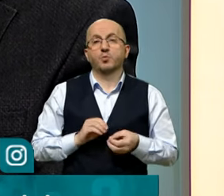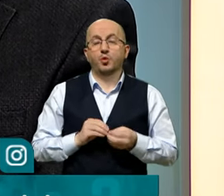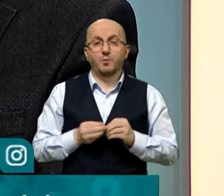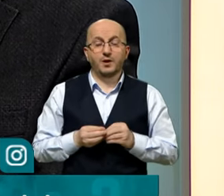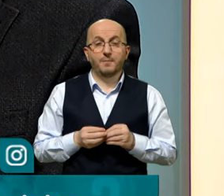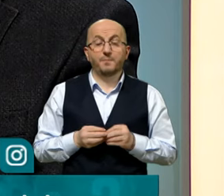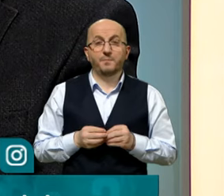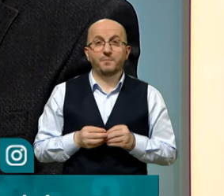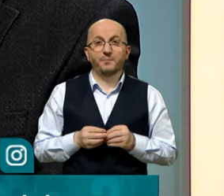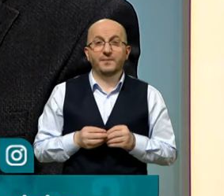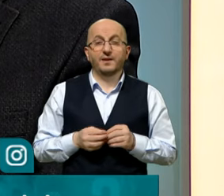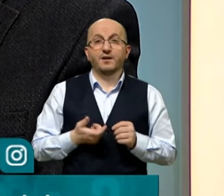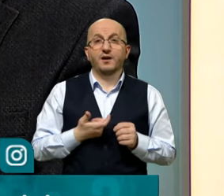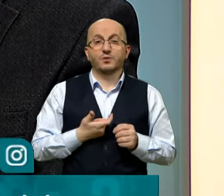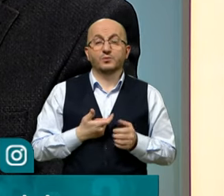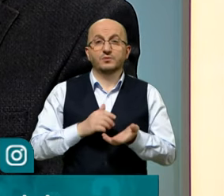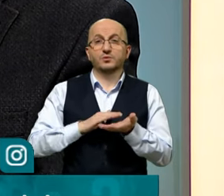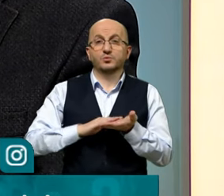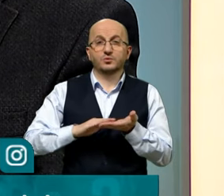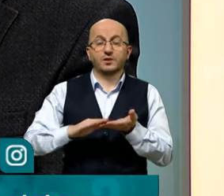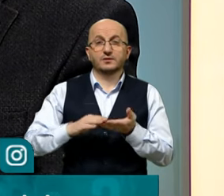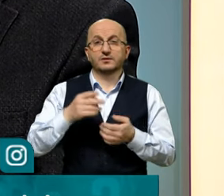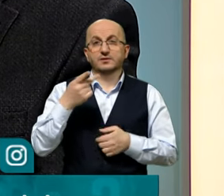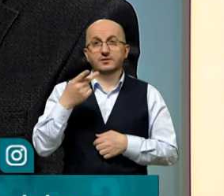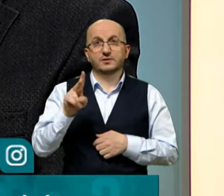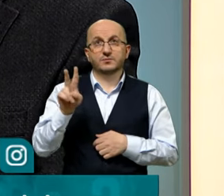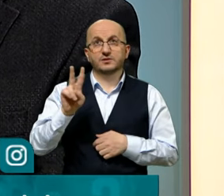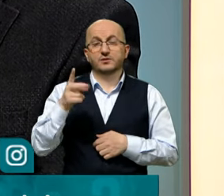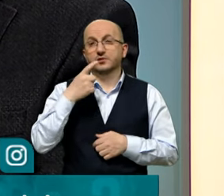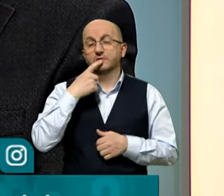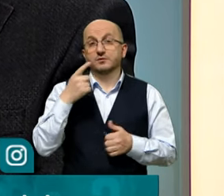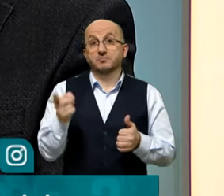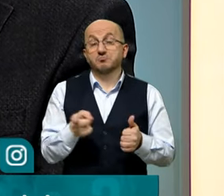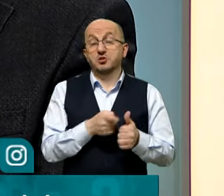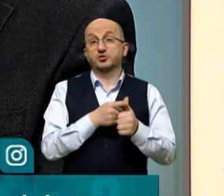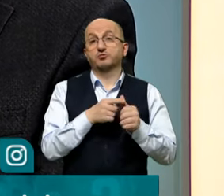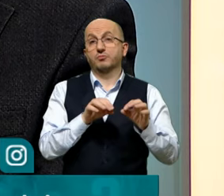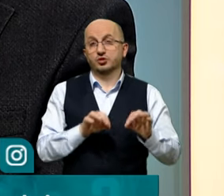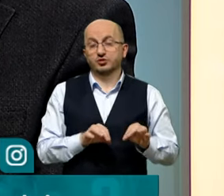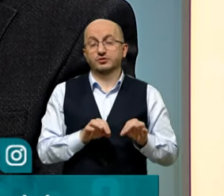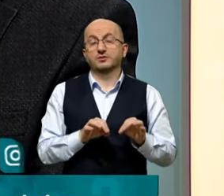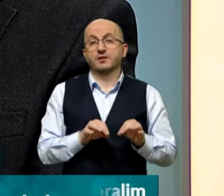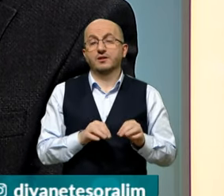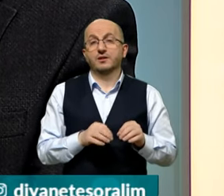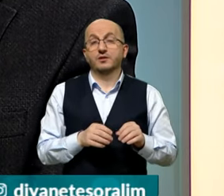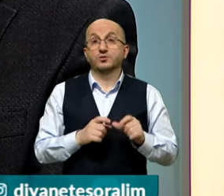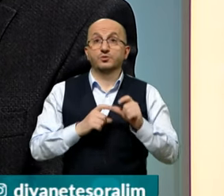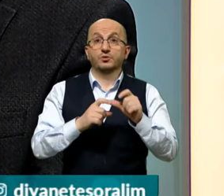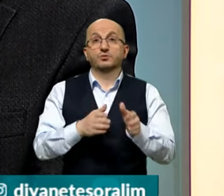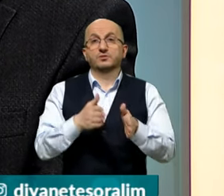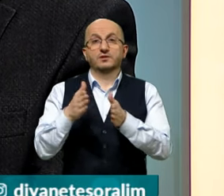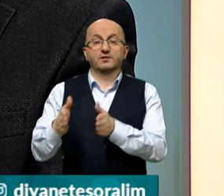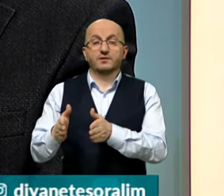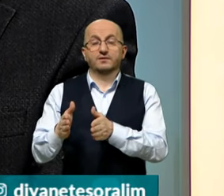problem esasında Kanunen de düzeltildi 2020 yıllar yılının başında şimdi sorunun diğer yönüne